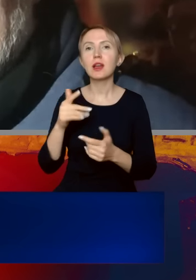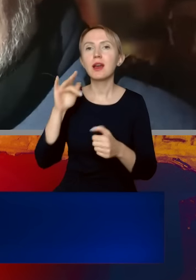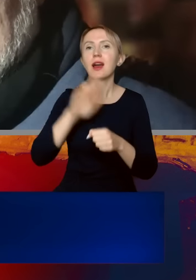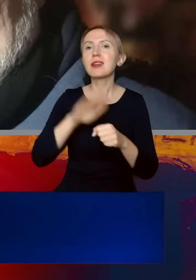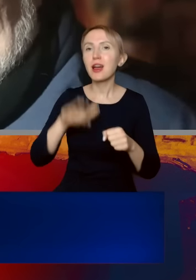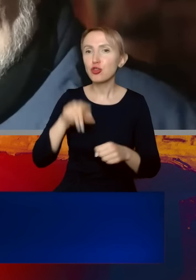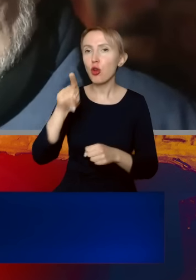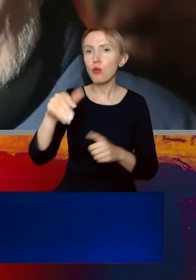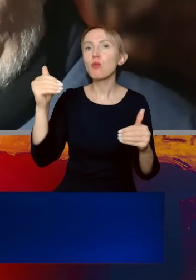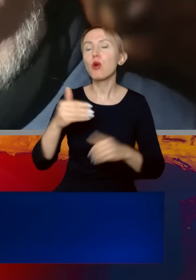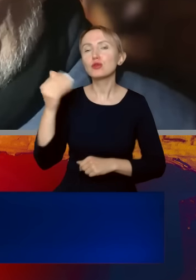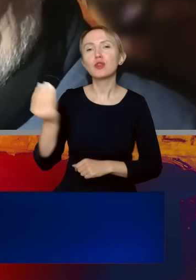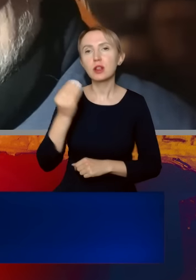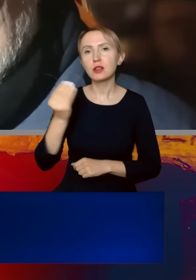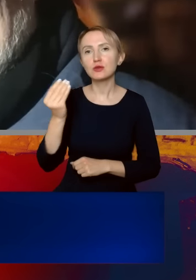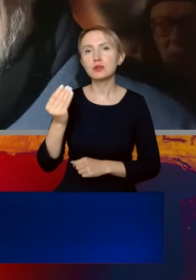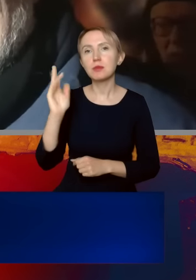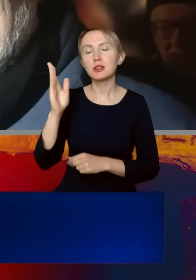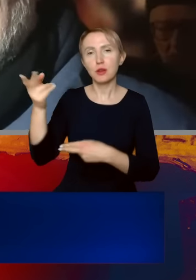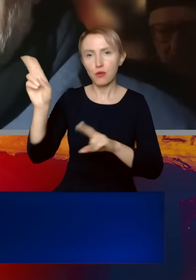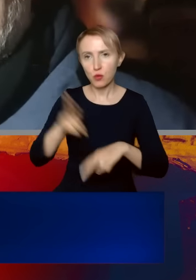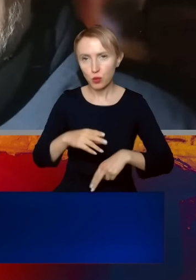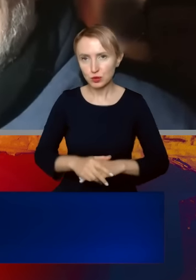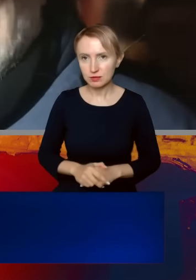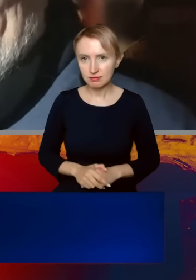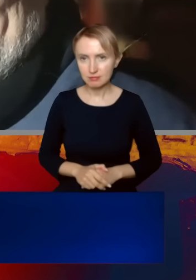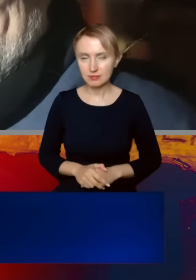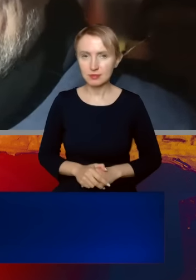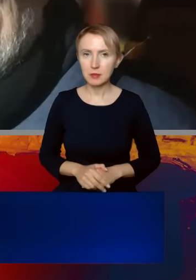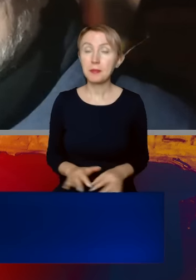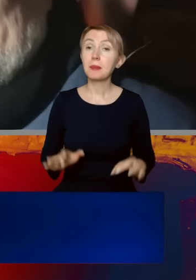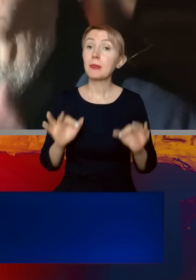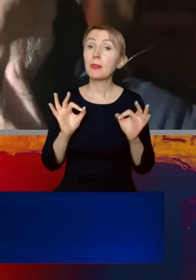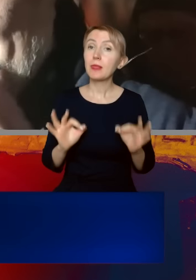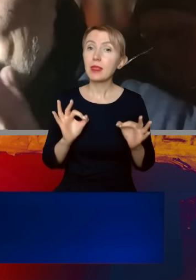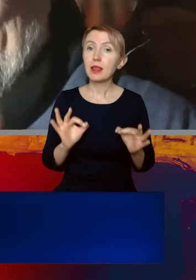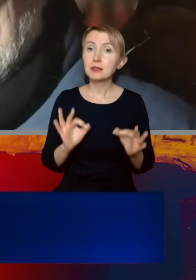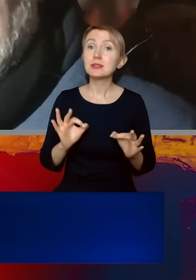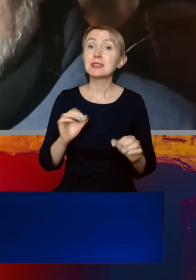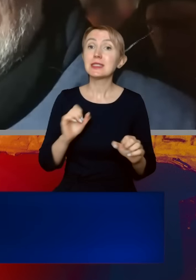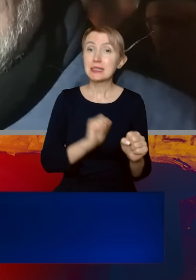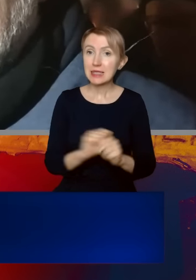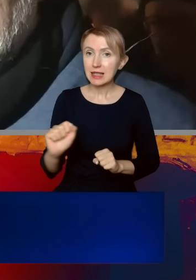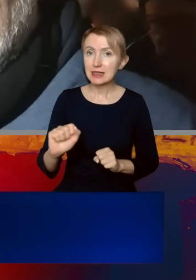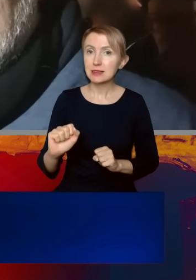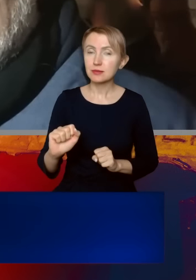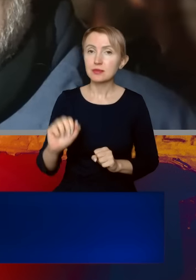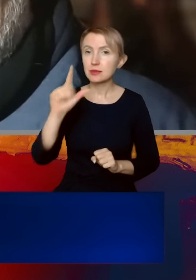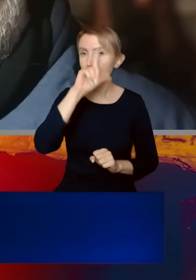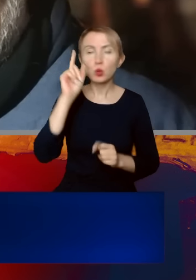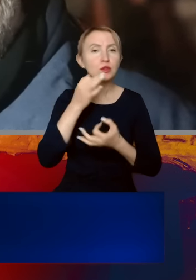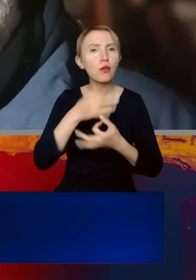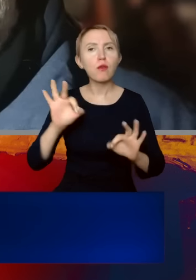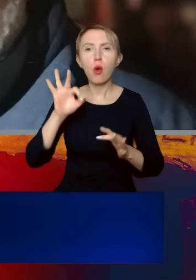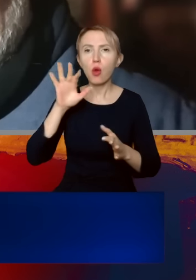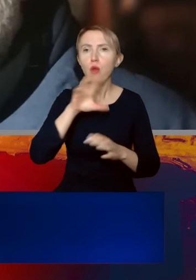może kiedyś jeszcze przyjdzie wrócić. Także właśnie dzisiaj to się stało i ludzi wolności, ludzi, którzy